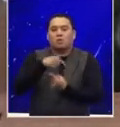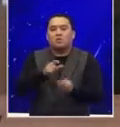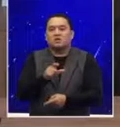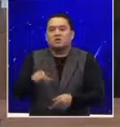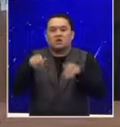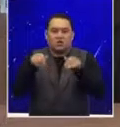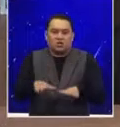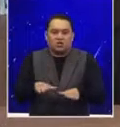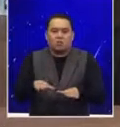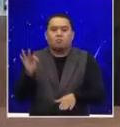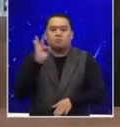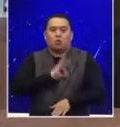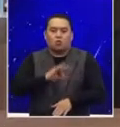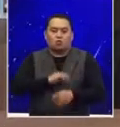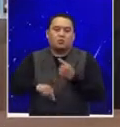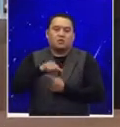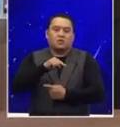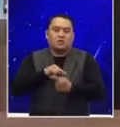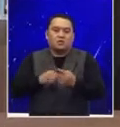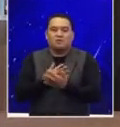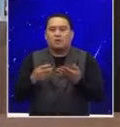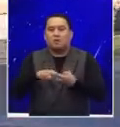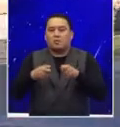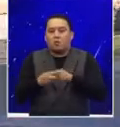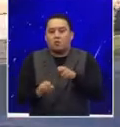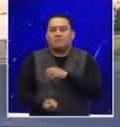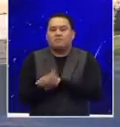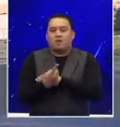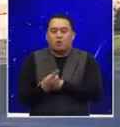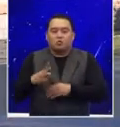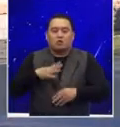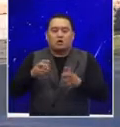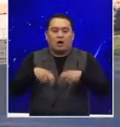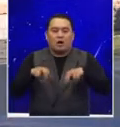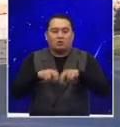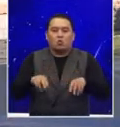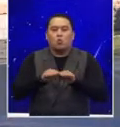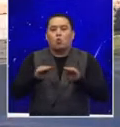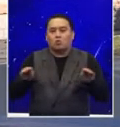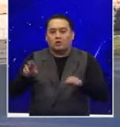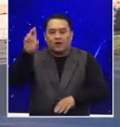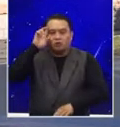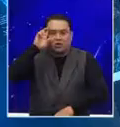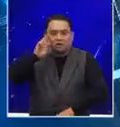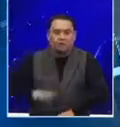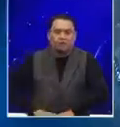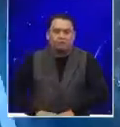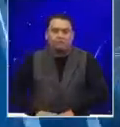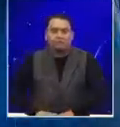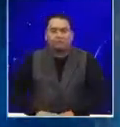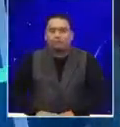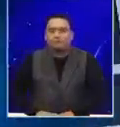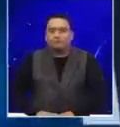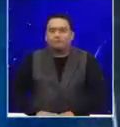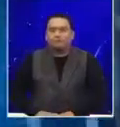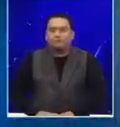они решены в пользу предпринимателей. Некоторые проблемные вопросы рассматриваются на уровне государства. Гульназ Мустафа,